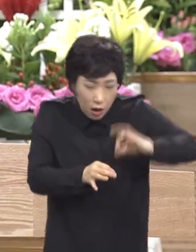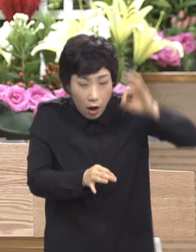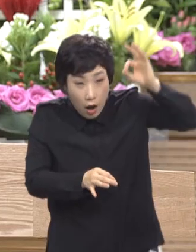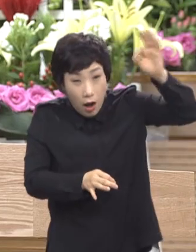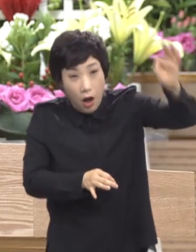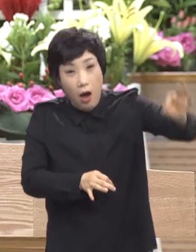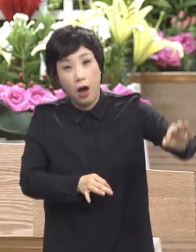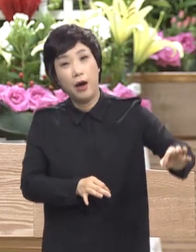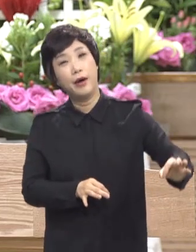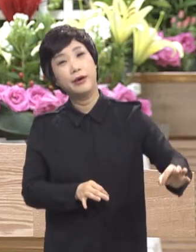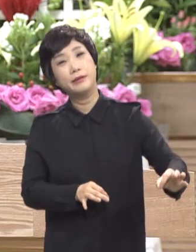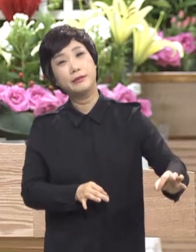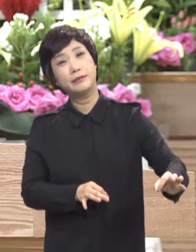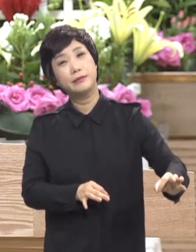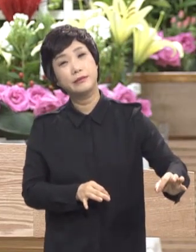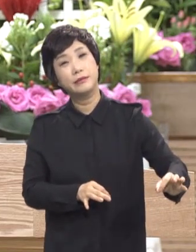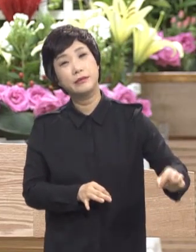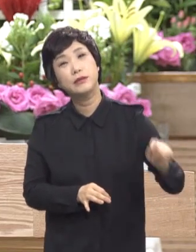영원히 당하는 그 고통이